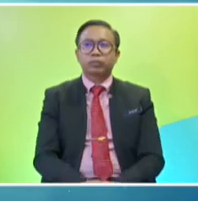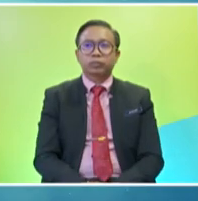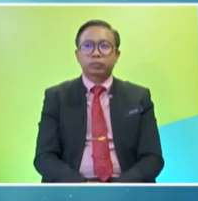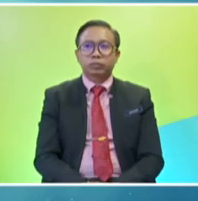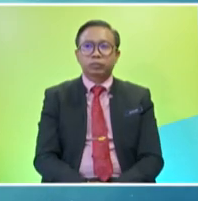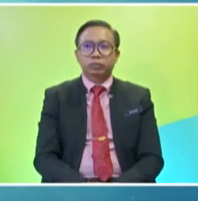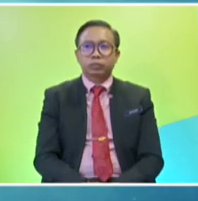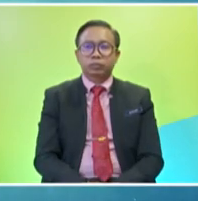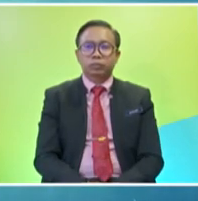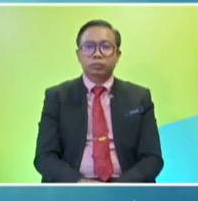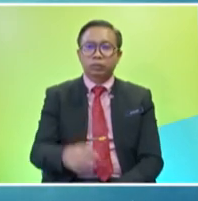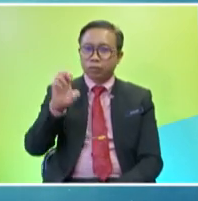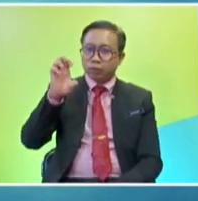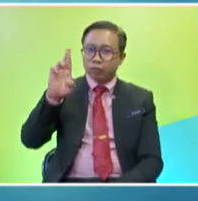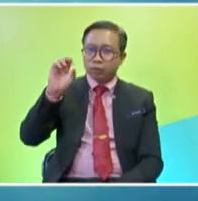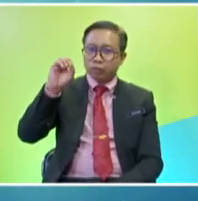Eropa